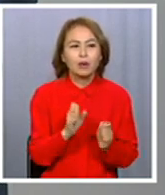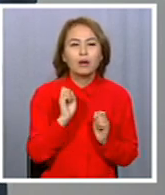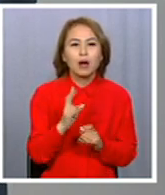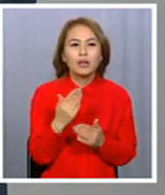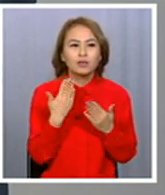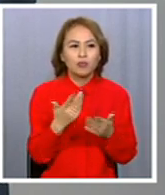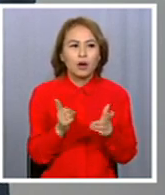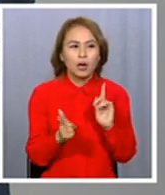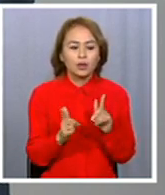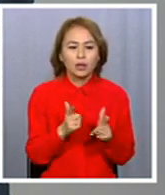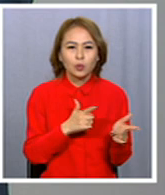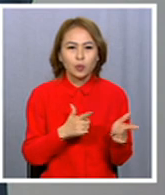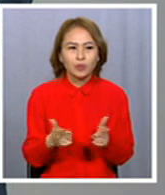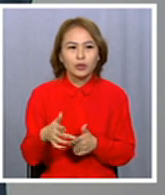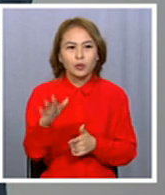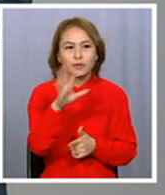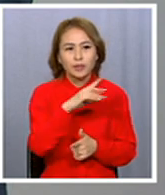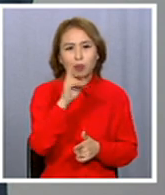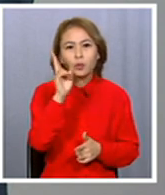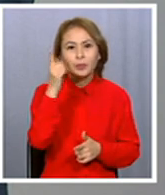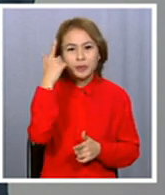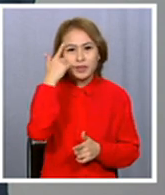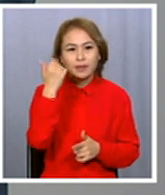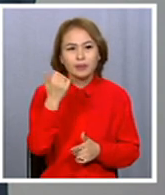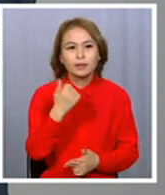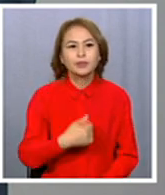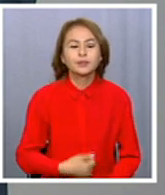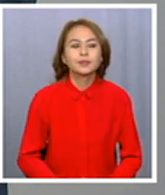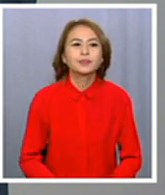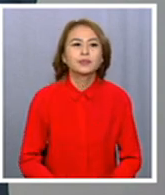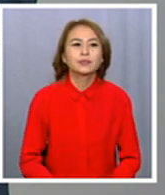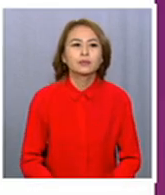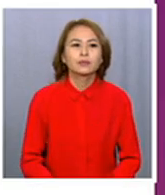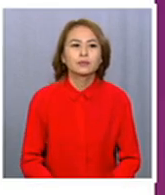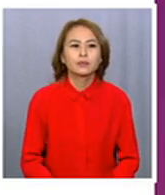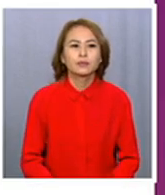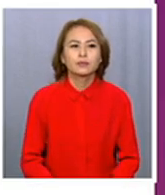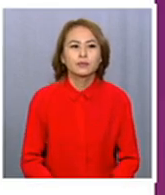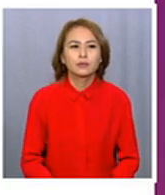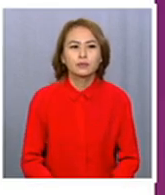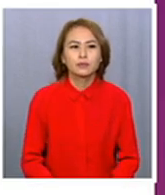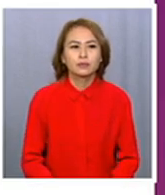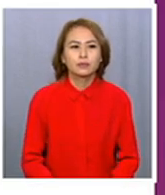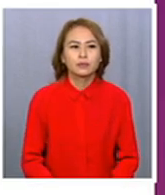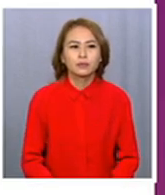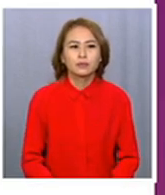готовить? Кто-нибудь из вас знает? Давайте поможем.